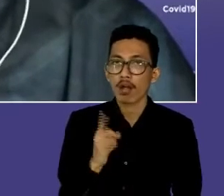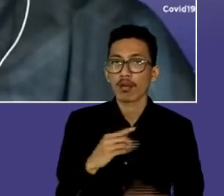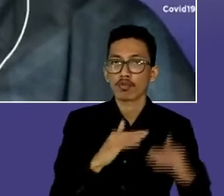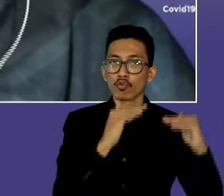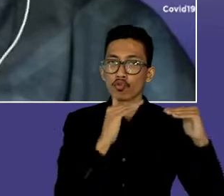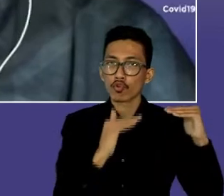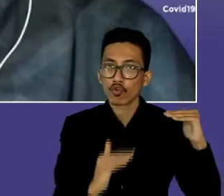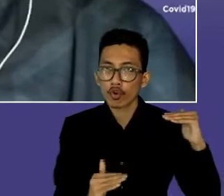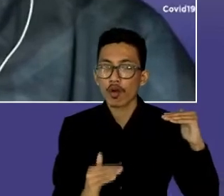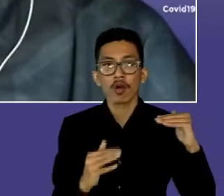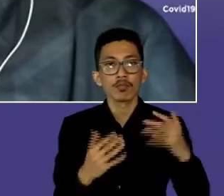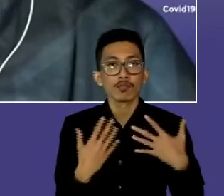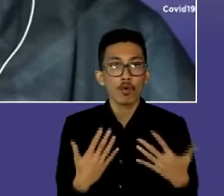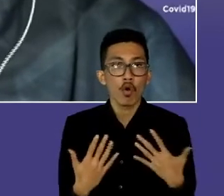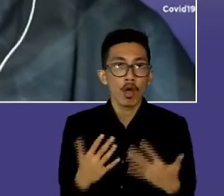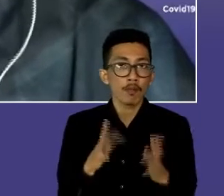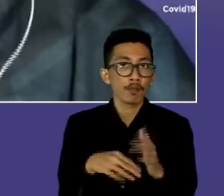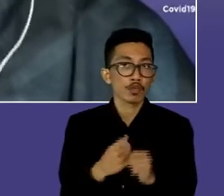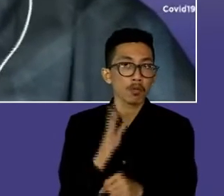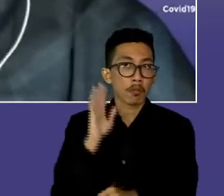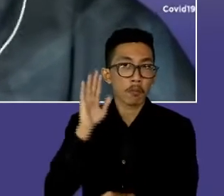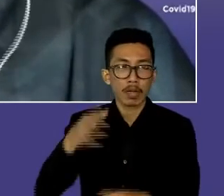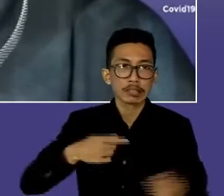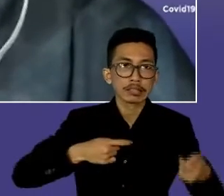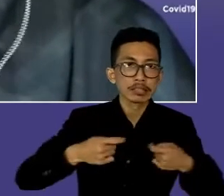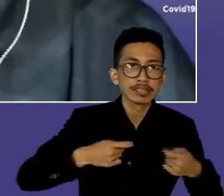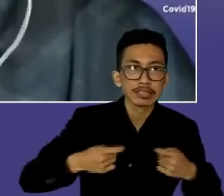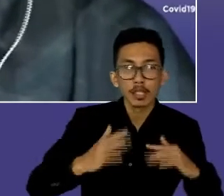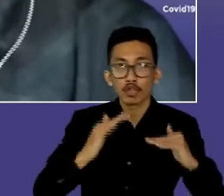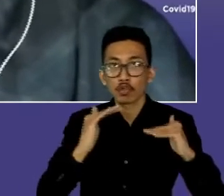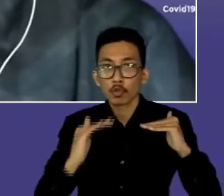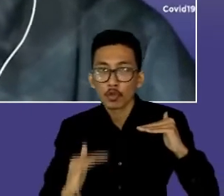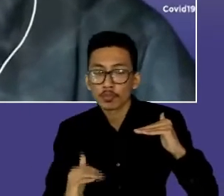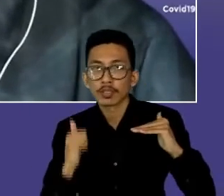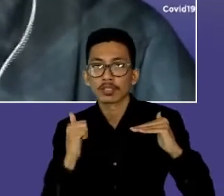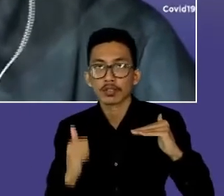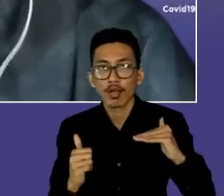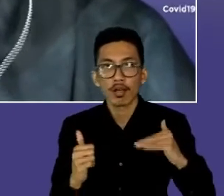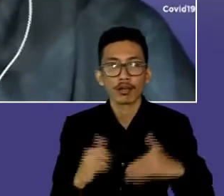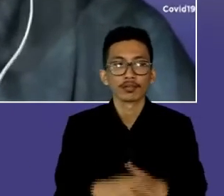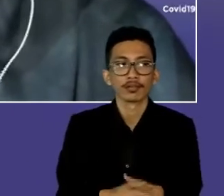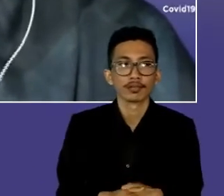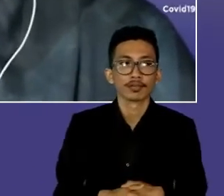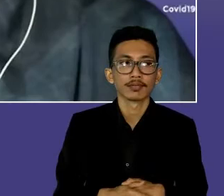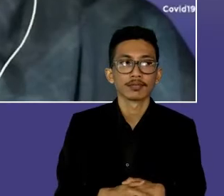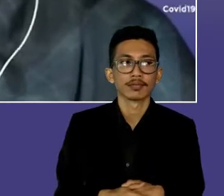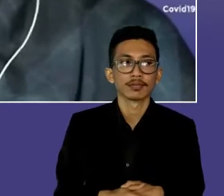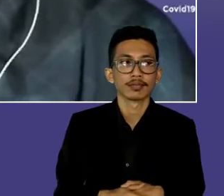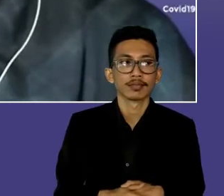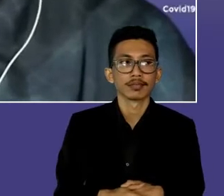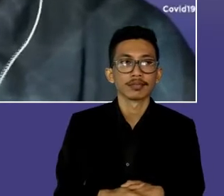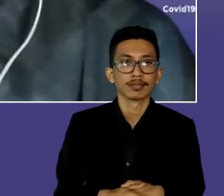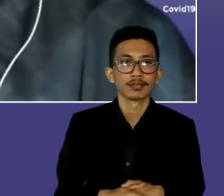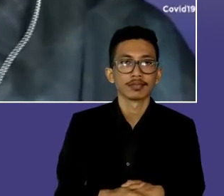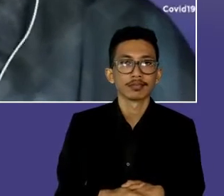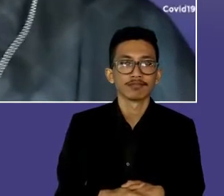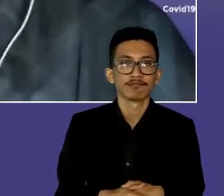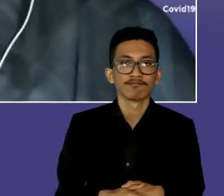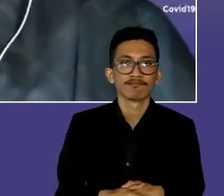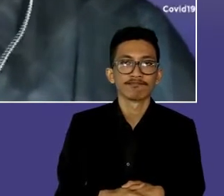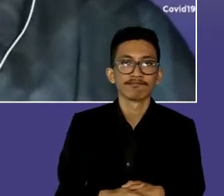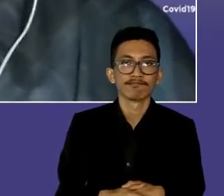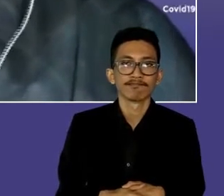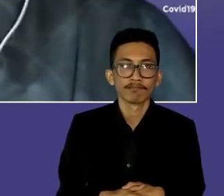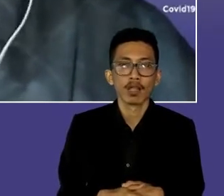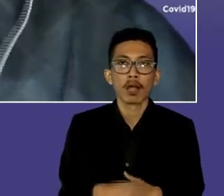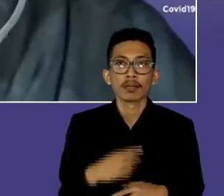mudah-mudahan minggu ke depan tuh makin bisa terkendali dengan baik begitu ya, sesuai dengan prediksi kita ya. Tapi memang kita masih bicara Jawa Bali,